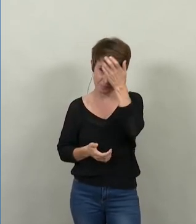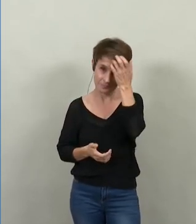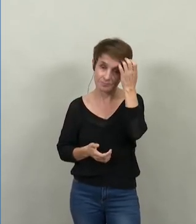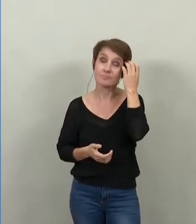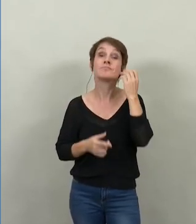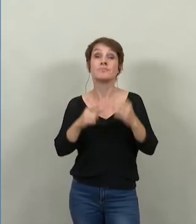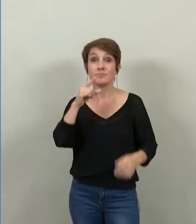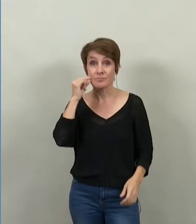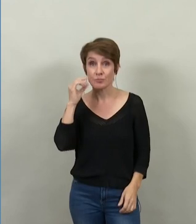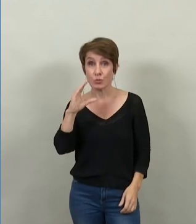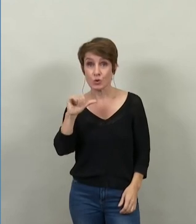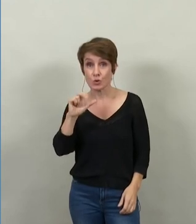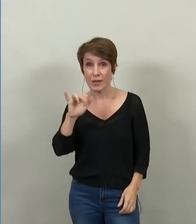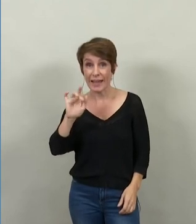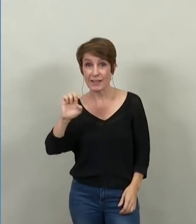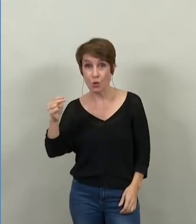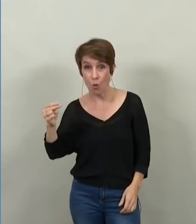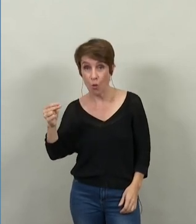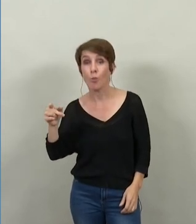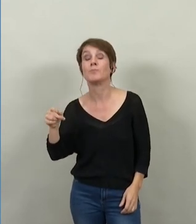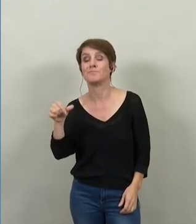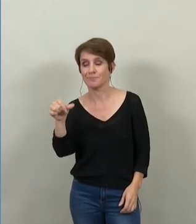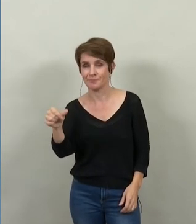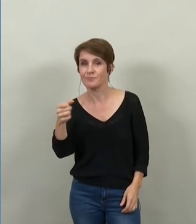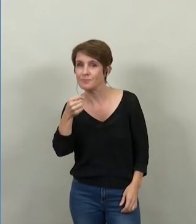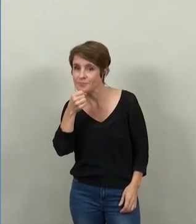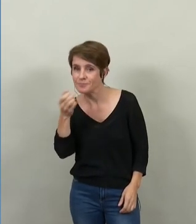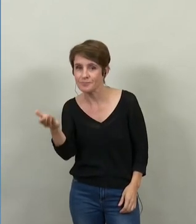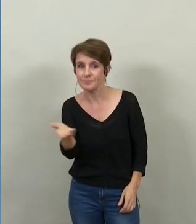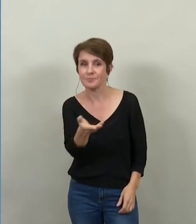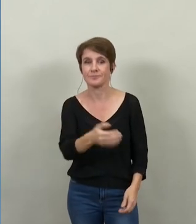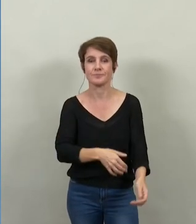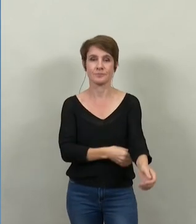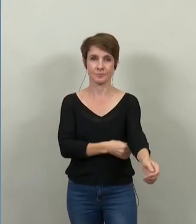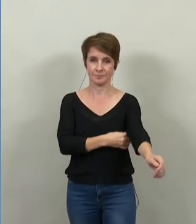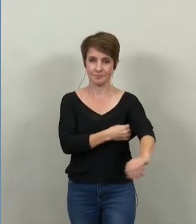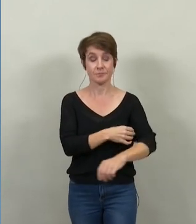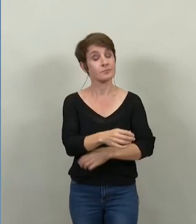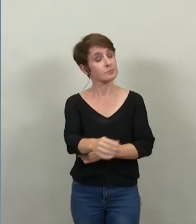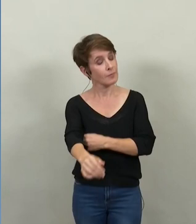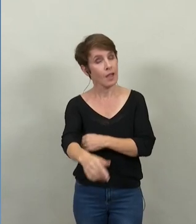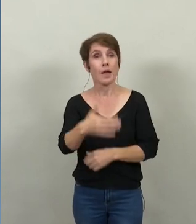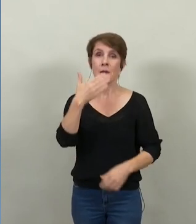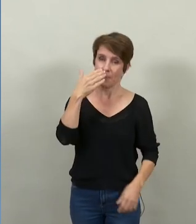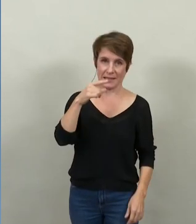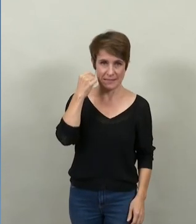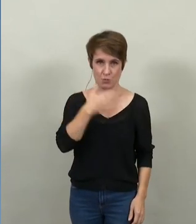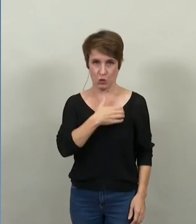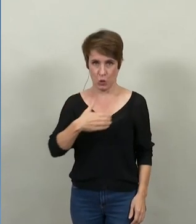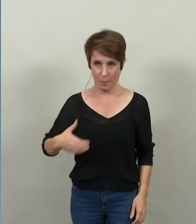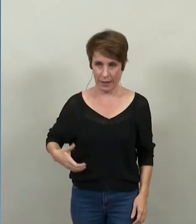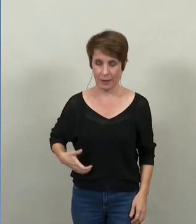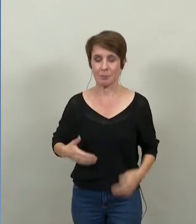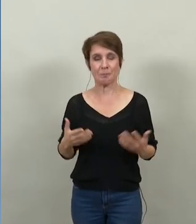monsieur Carignon demandez-moi la parole oui merci Monsieur le Maire donc notre vœux concerne